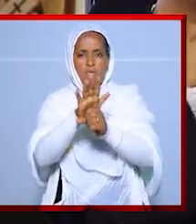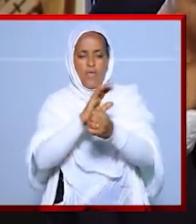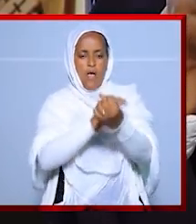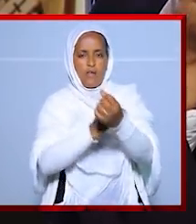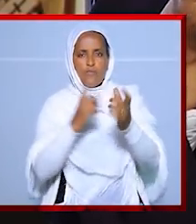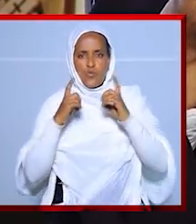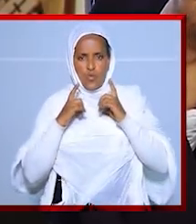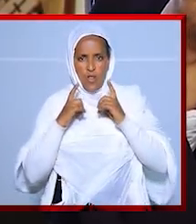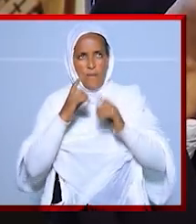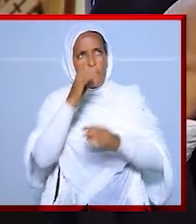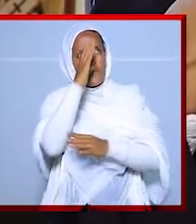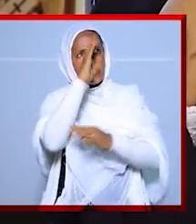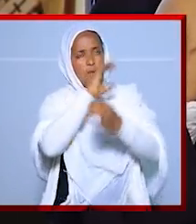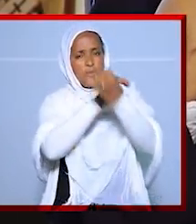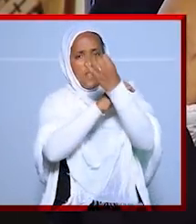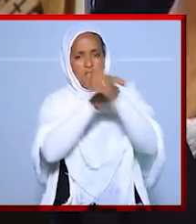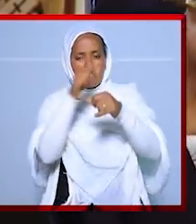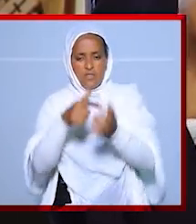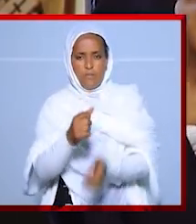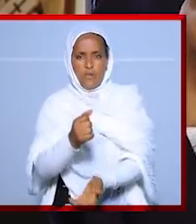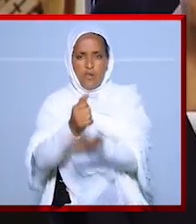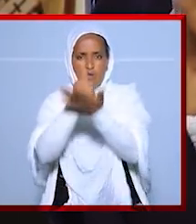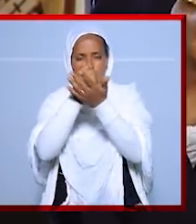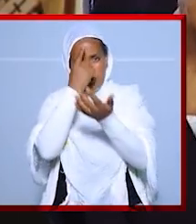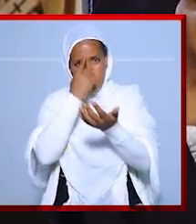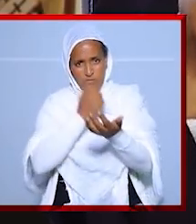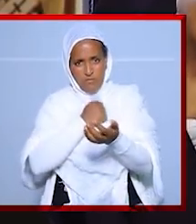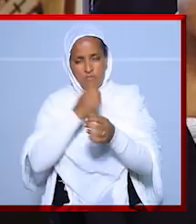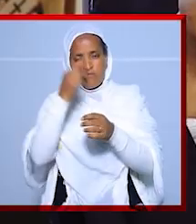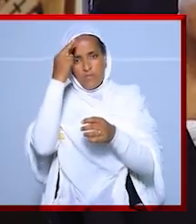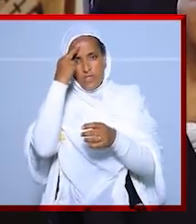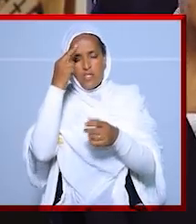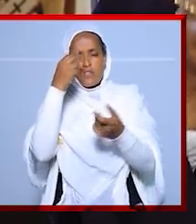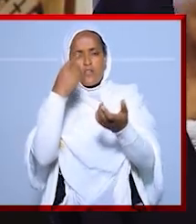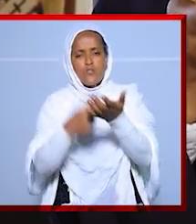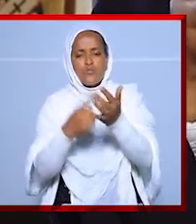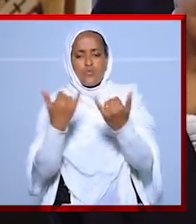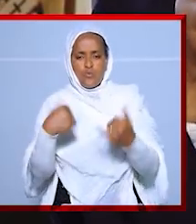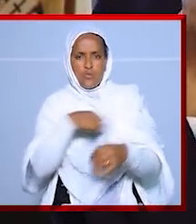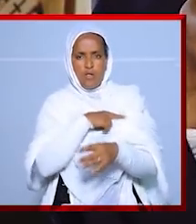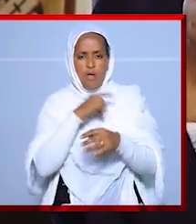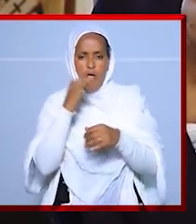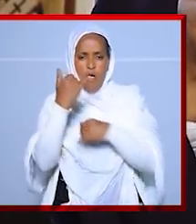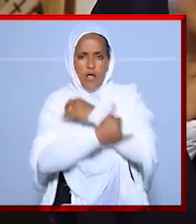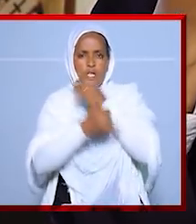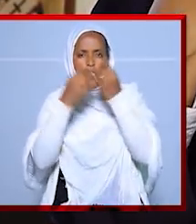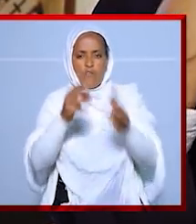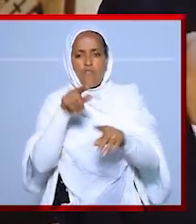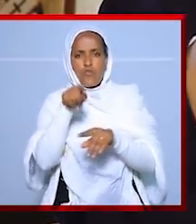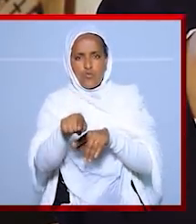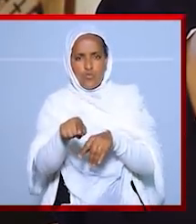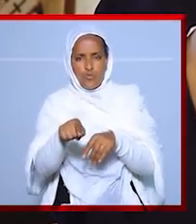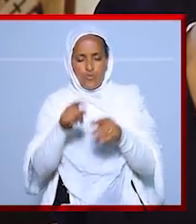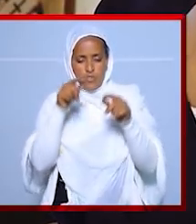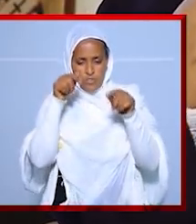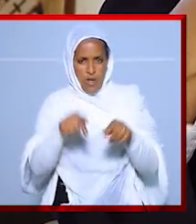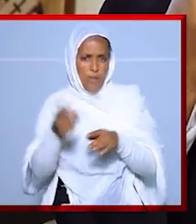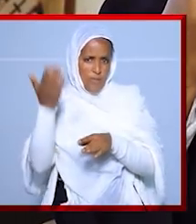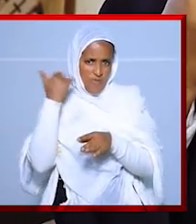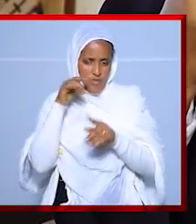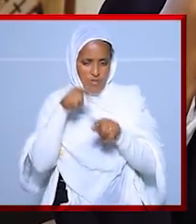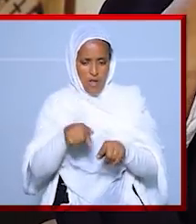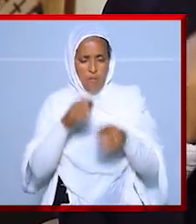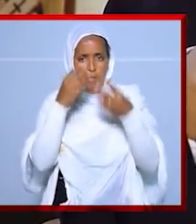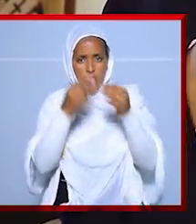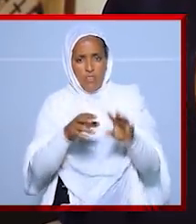በቂ አቅም ይኖራቸዋል፣ በእግዚአብሔርም ኃይልም ስለሚደገፉ ስለሚታመኑ። እሱ ነው አሁን እኛ ጋር የጠፋው። ከዛ በኋላም የነበረው ዛሬም